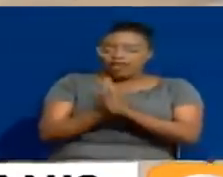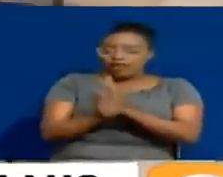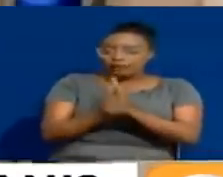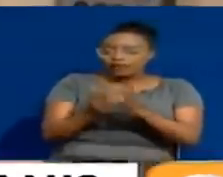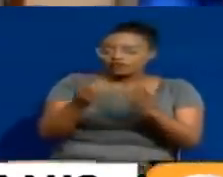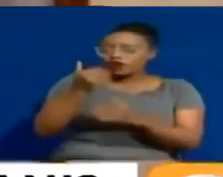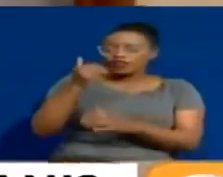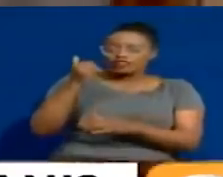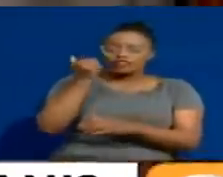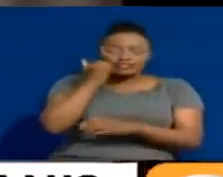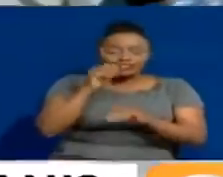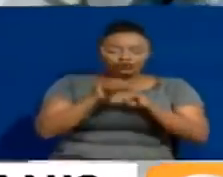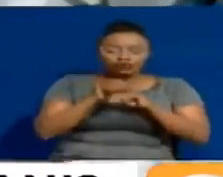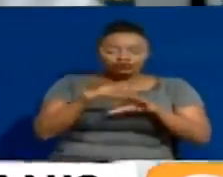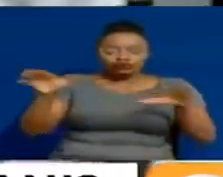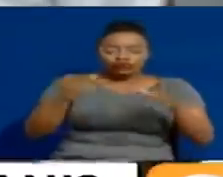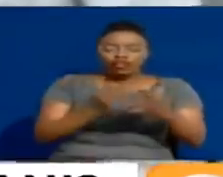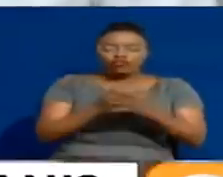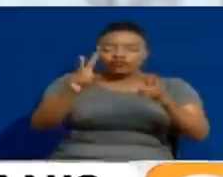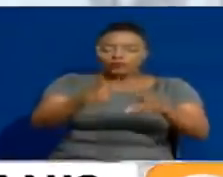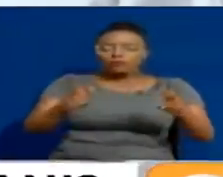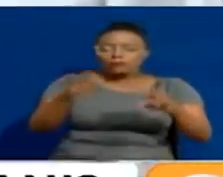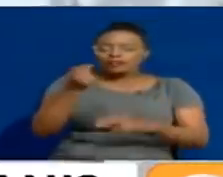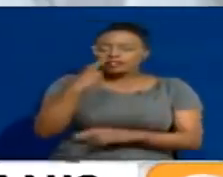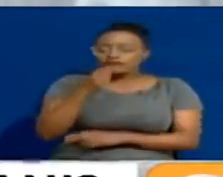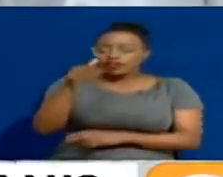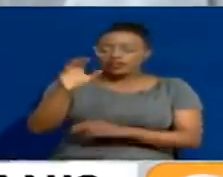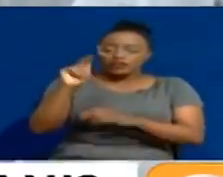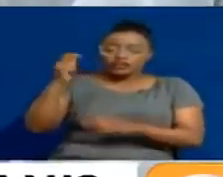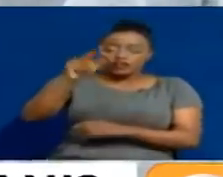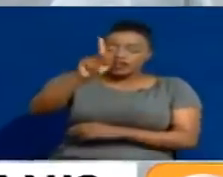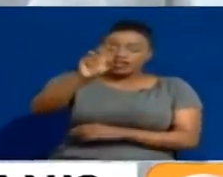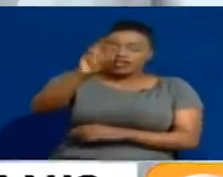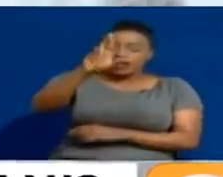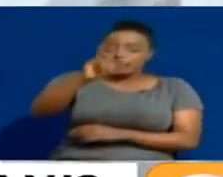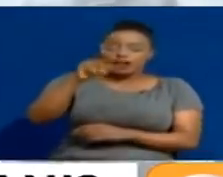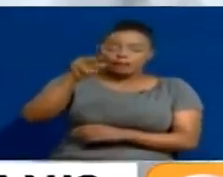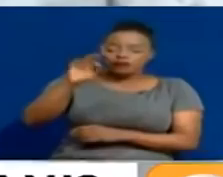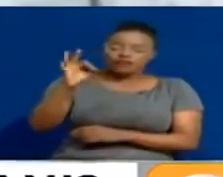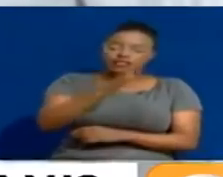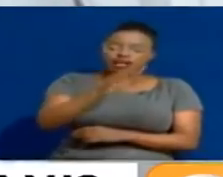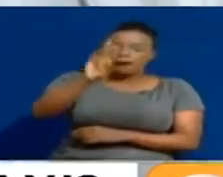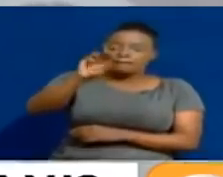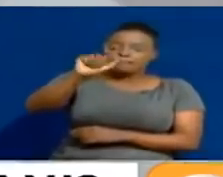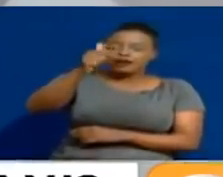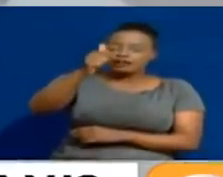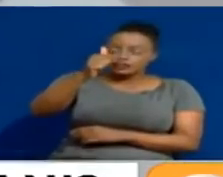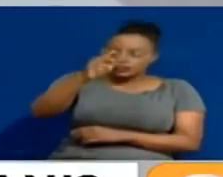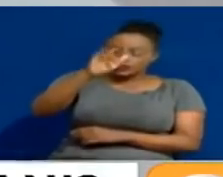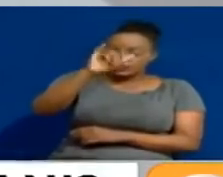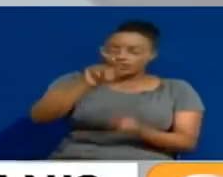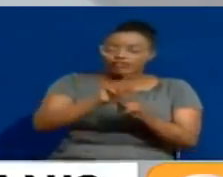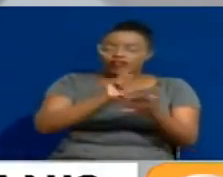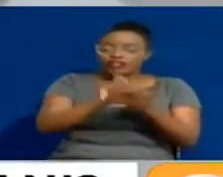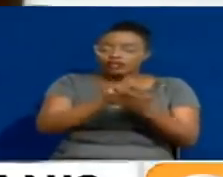ya kuambukizana katika taasisi ya utafiti wa matibabu nchini KEMRI, Profesa Matilu Mwau,